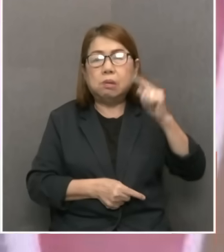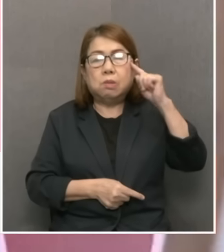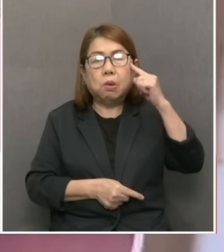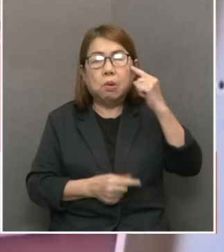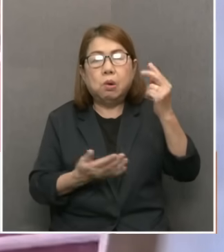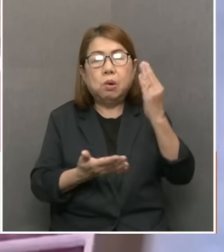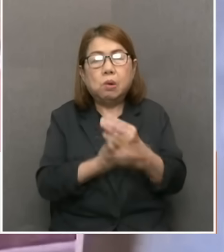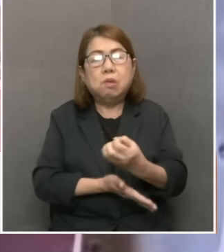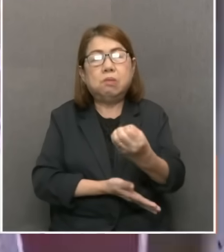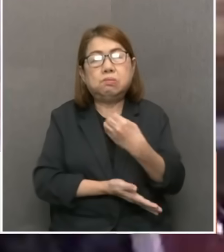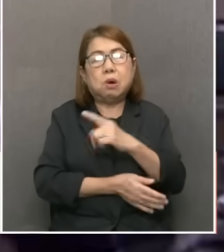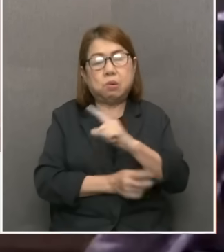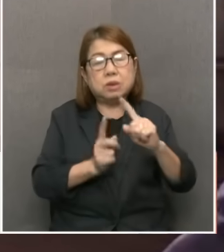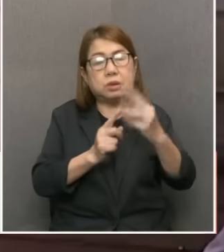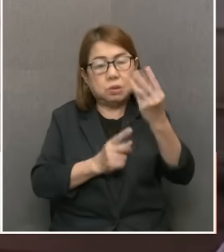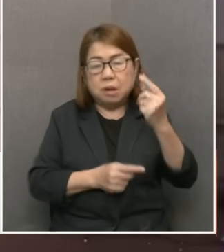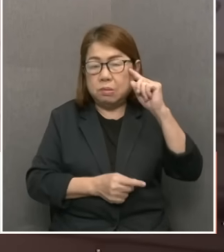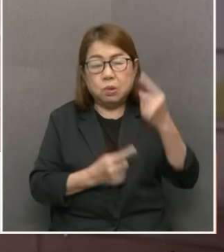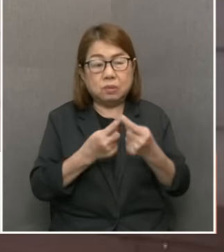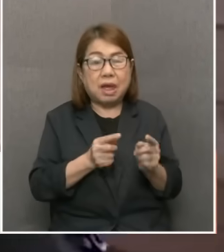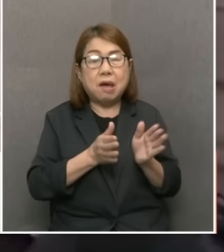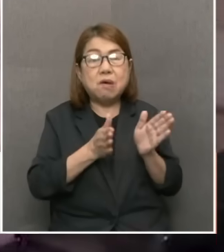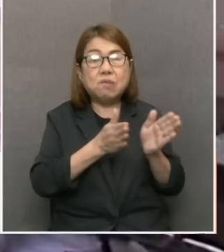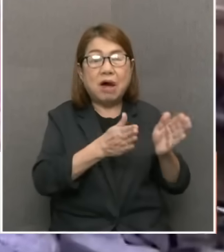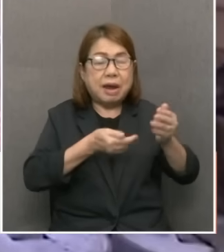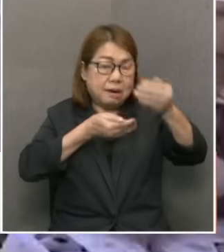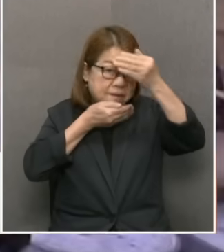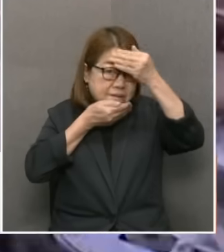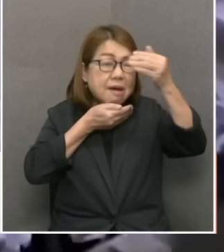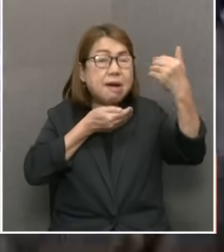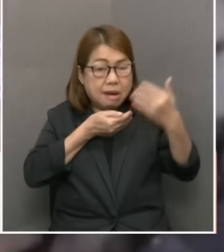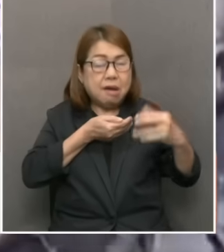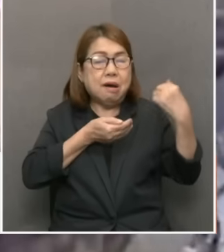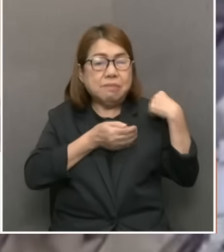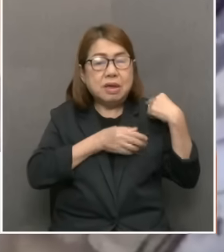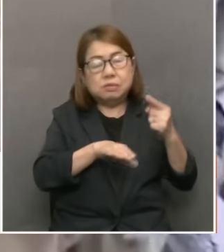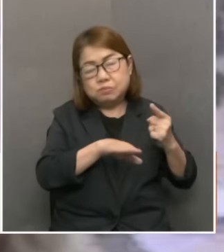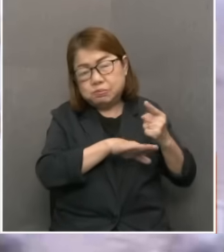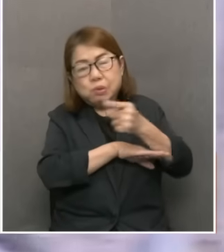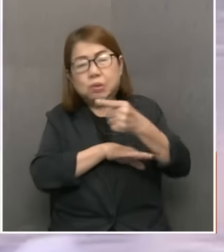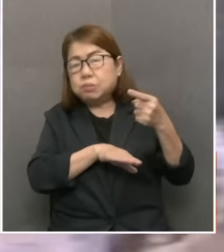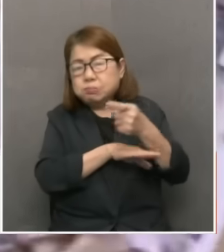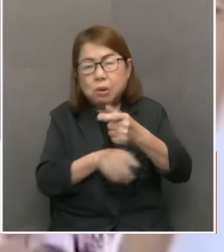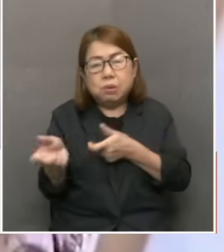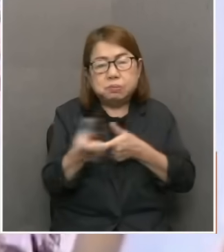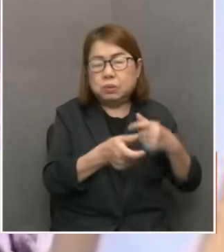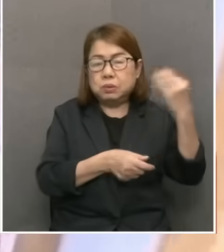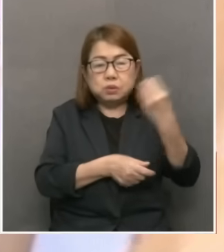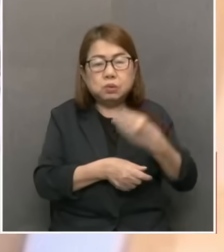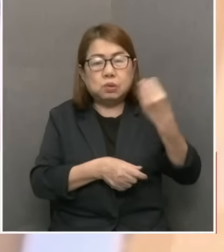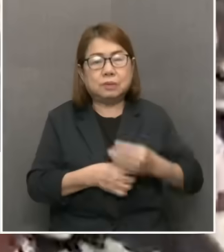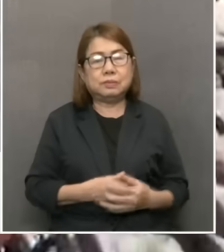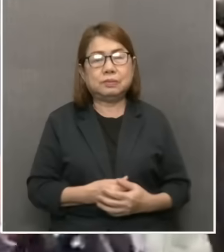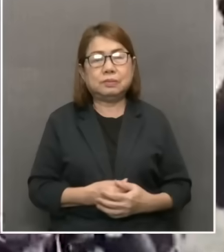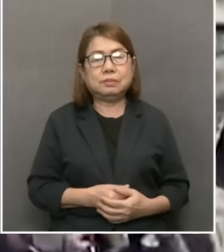างฝ่ายฮามาสปรากฏว่าเมื่อวานนี้นะคะไม่มีการโจมตีทหารอิสราเอลในกาซาเหมือนเช่นทุกวันที่ผ่านมาค่ะ